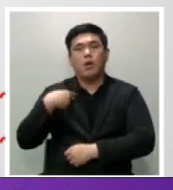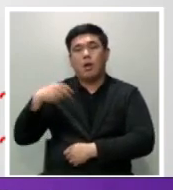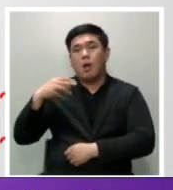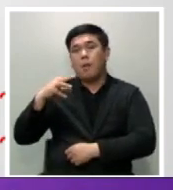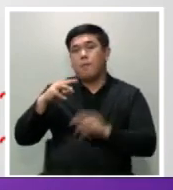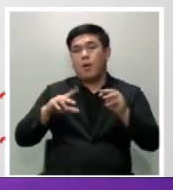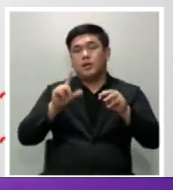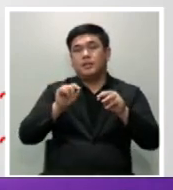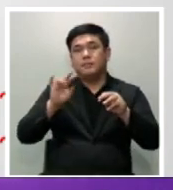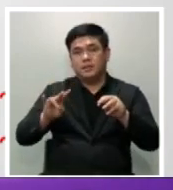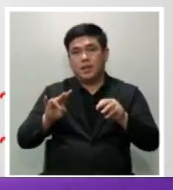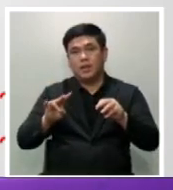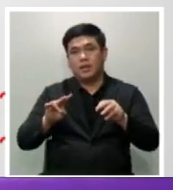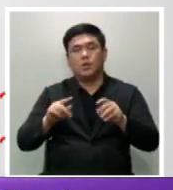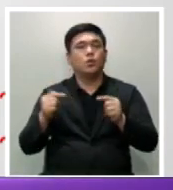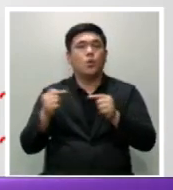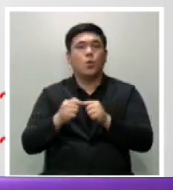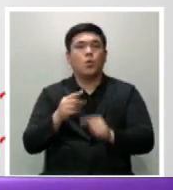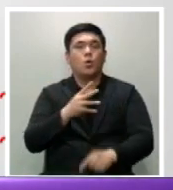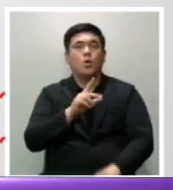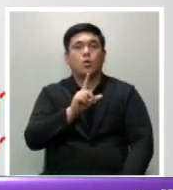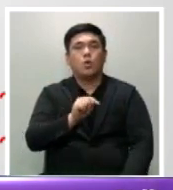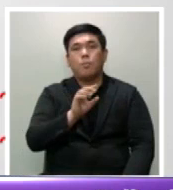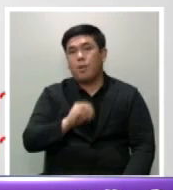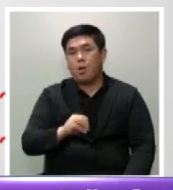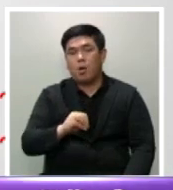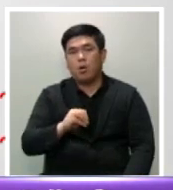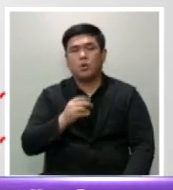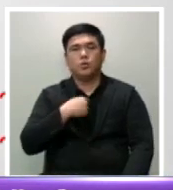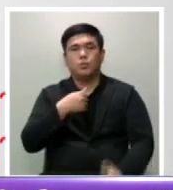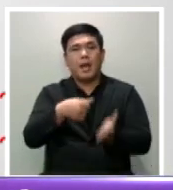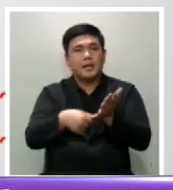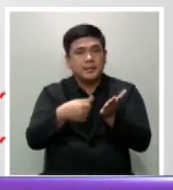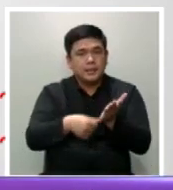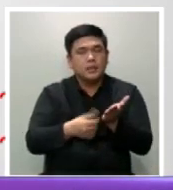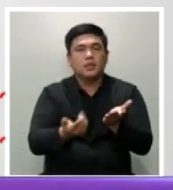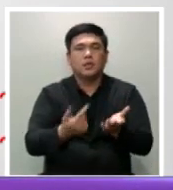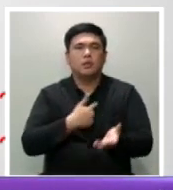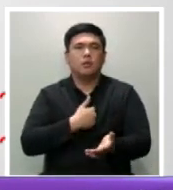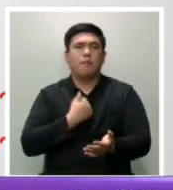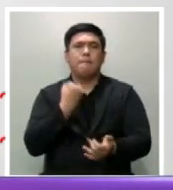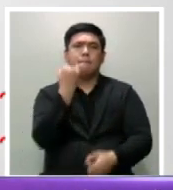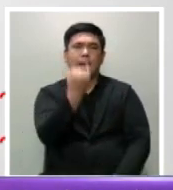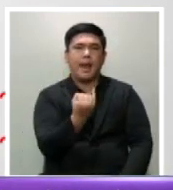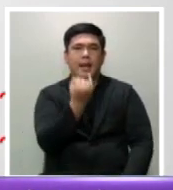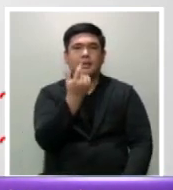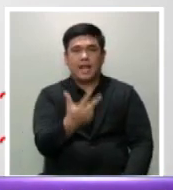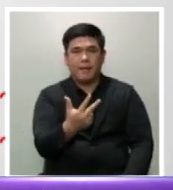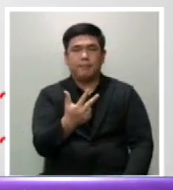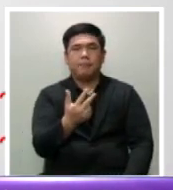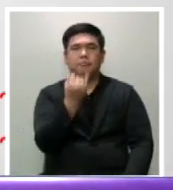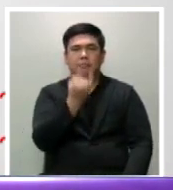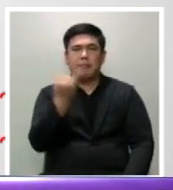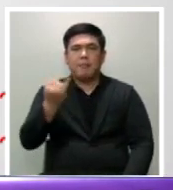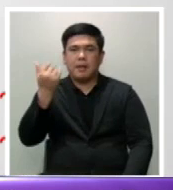า27พ.ร.บ.ศุลกากรคดีที่ไปฟ้องกันที่ WTO ซึ่งเราแพ้ไปแล้ว3หนมันไม่